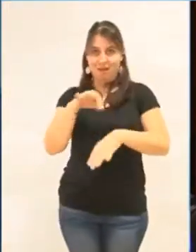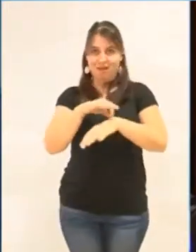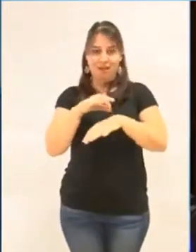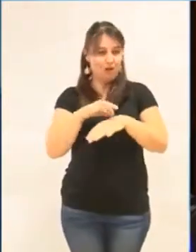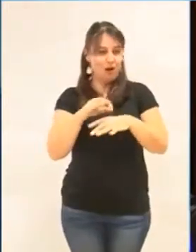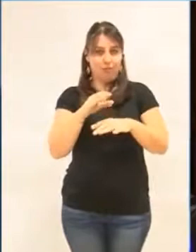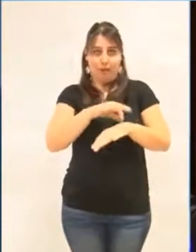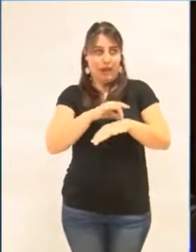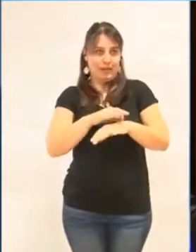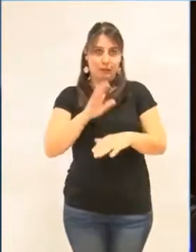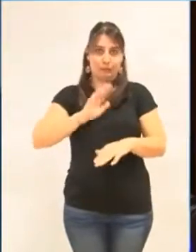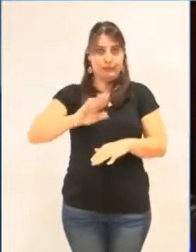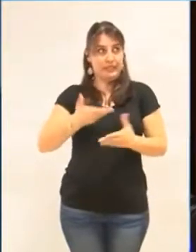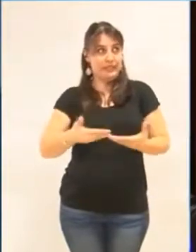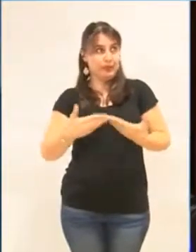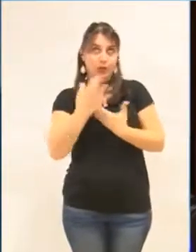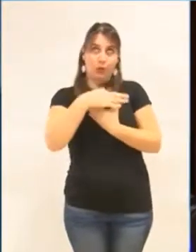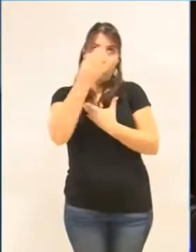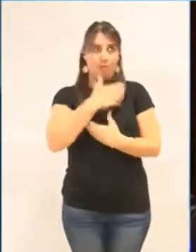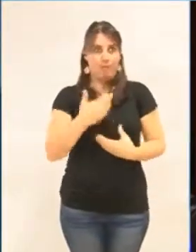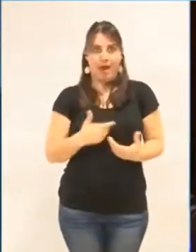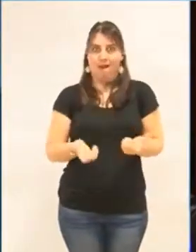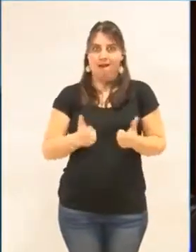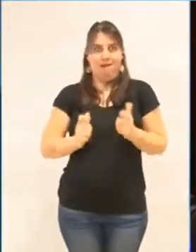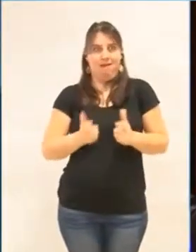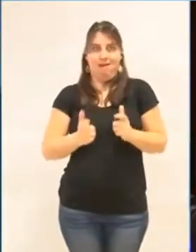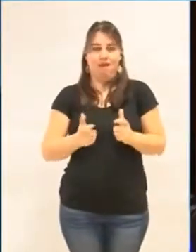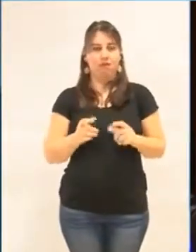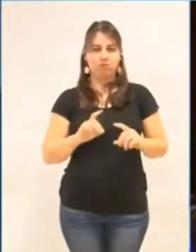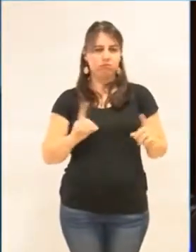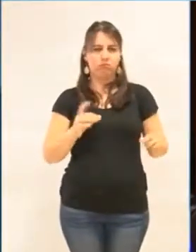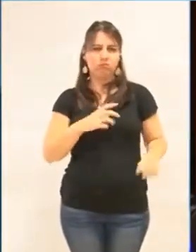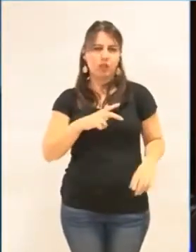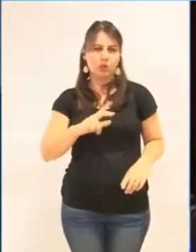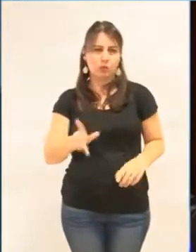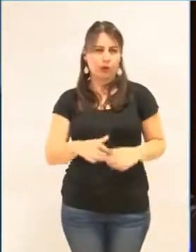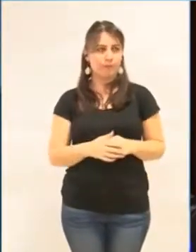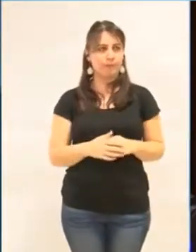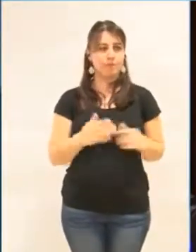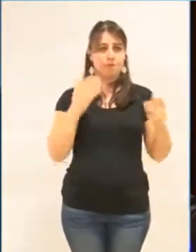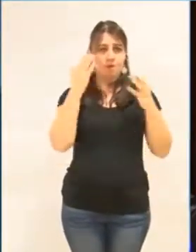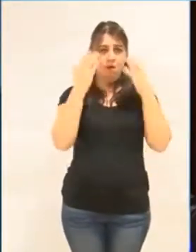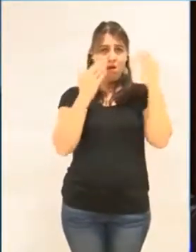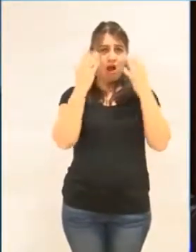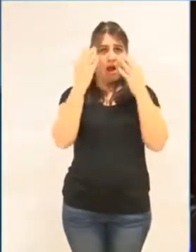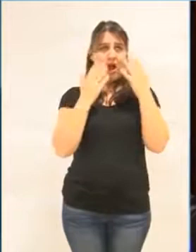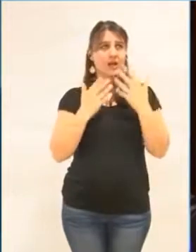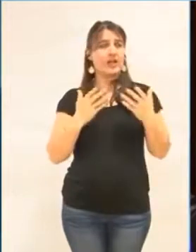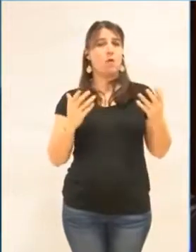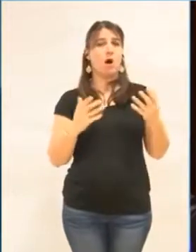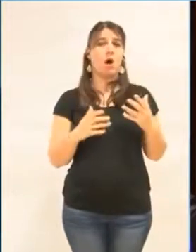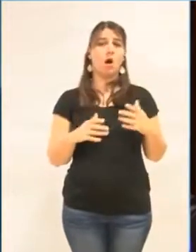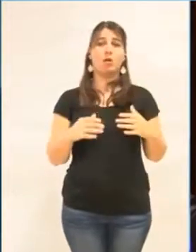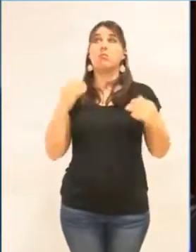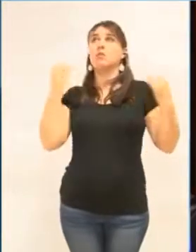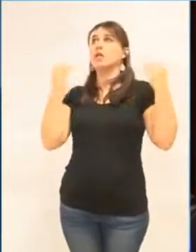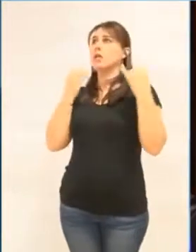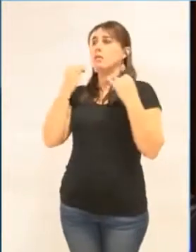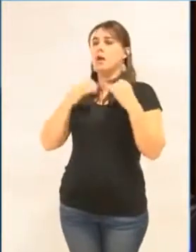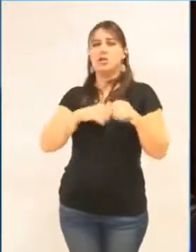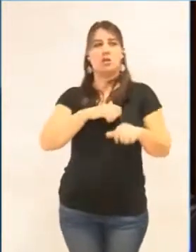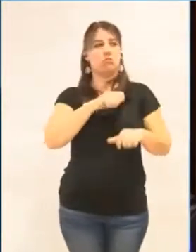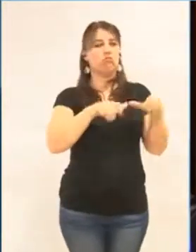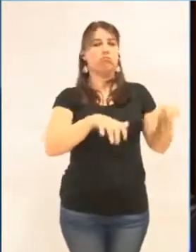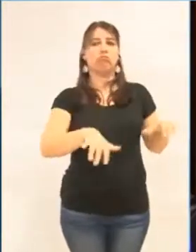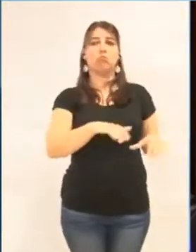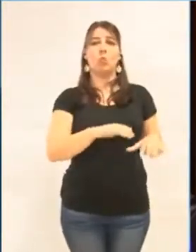local, ça n'existe pas. Là où c'est inquiétant, c'est que nous ne pouvons pas faire comme si, en effet, pour certains, ce genre